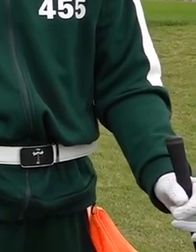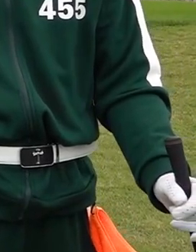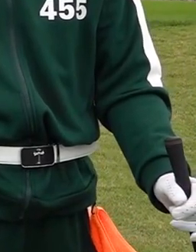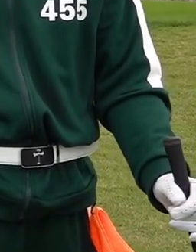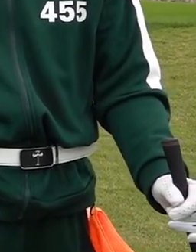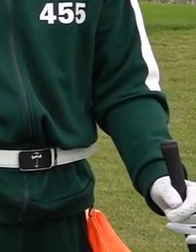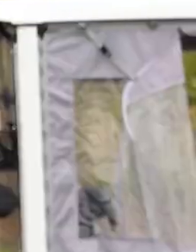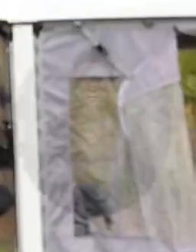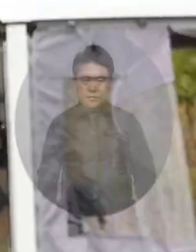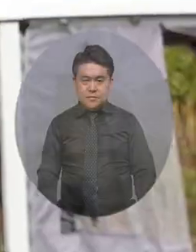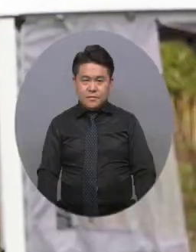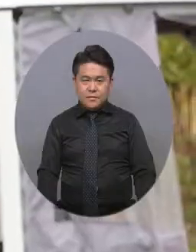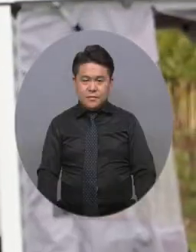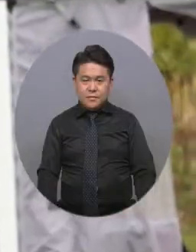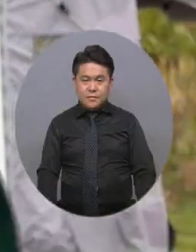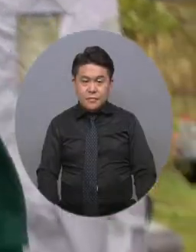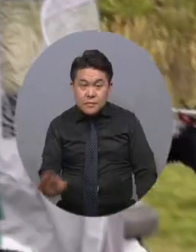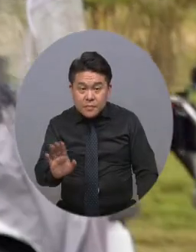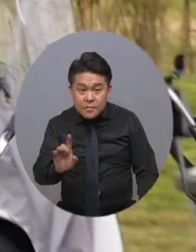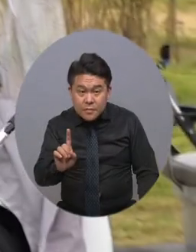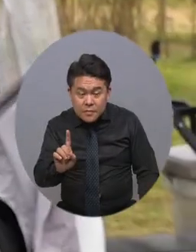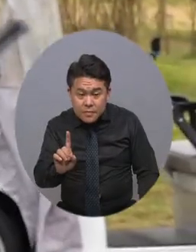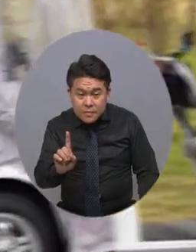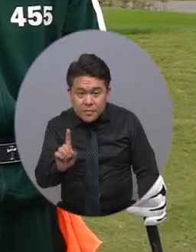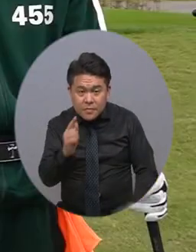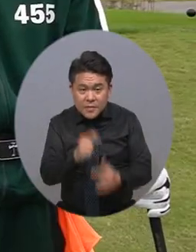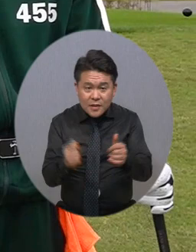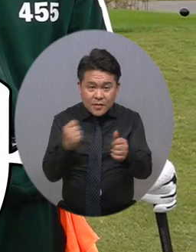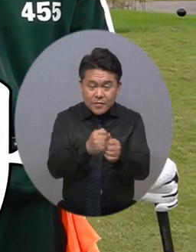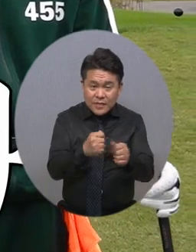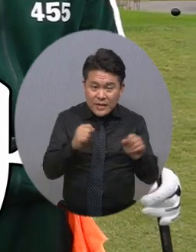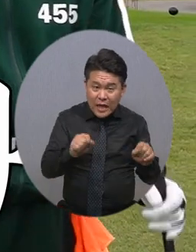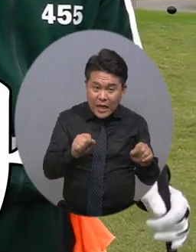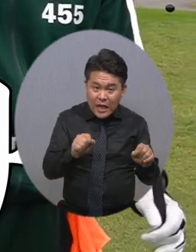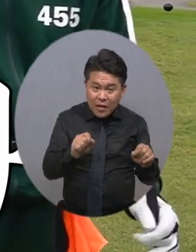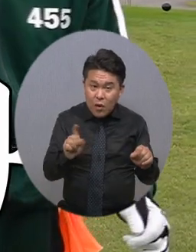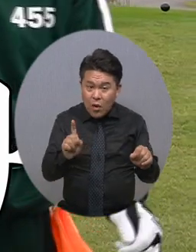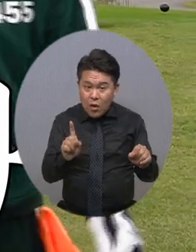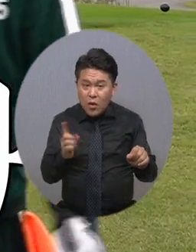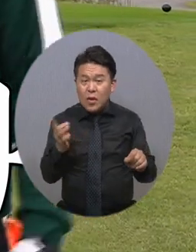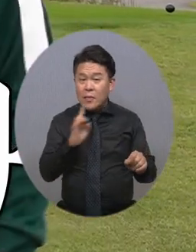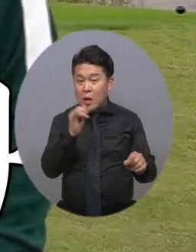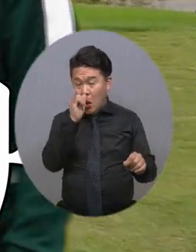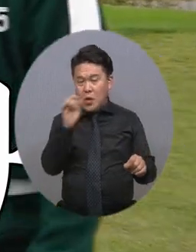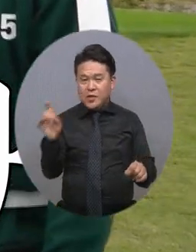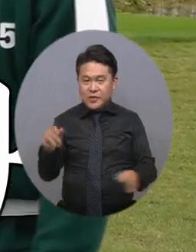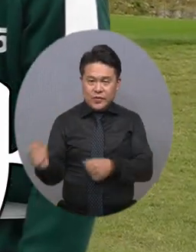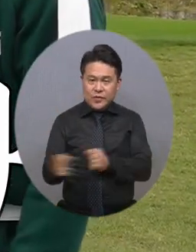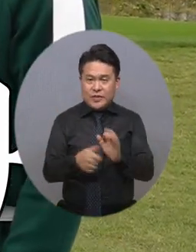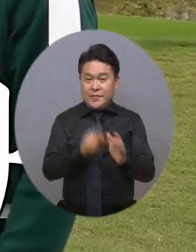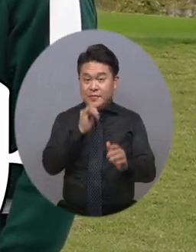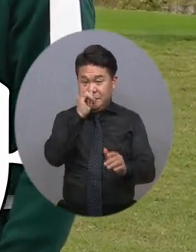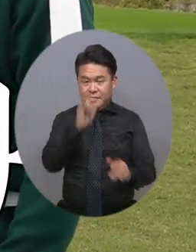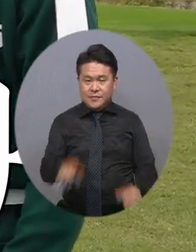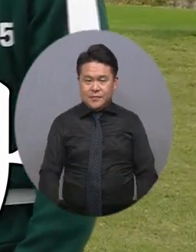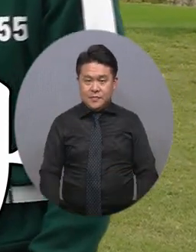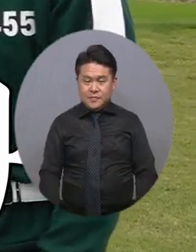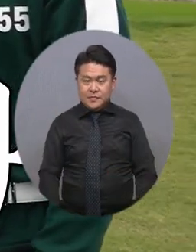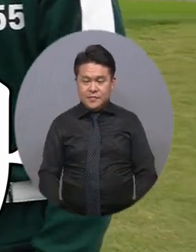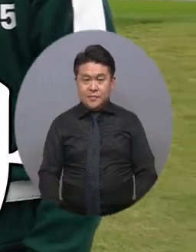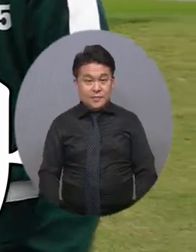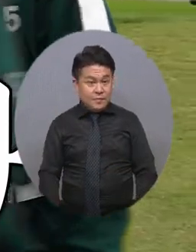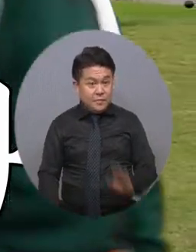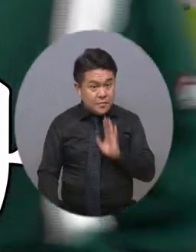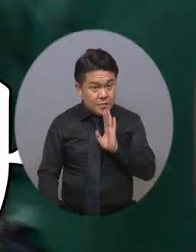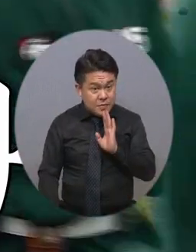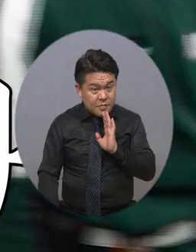그거 알죠? 목생토. 어 아니야 언니 나 점프 세 번 봤어. 그거 맞을 수 있어? 원래 그 원래 목생도사 그런 말이 있어요. 골프에